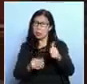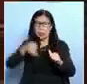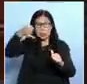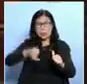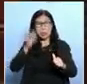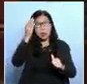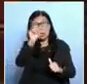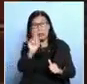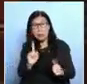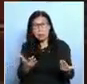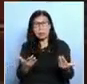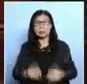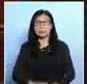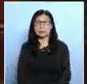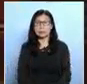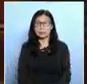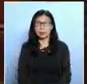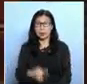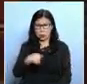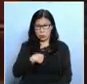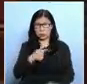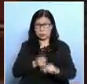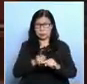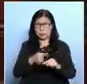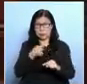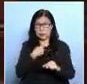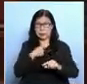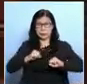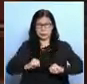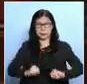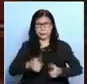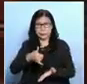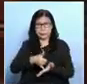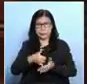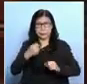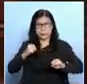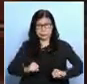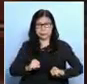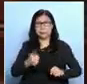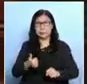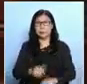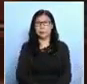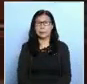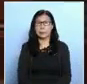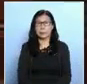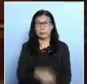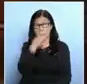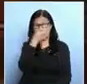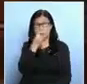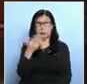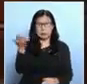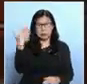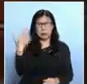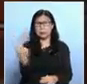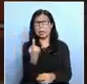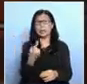怎樣，但是無論我們都要企得穩。香港也不是說第一次